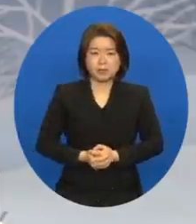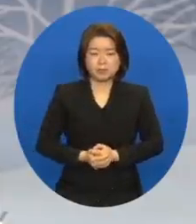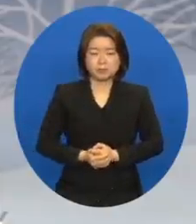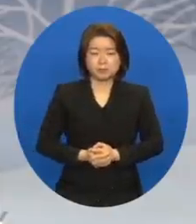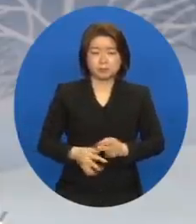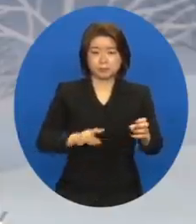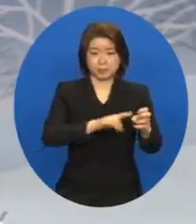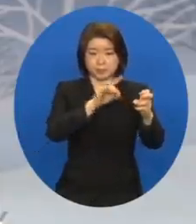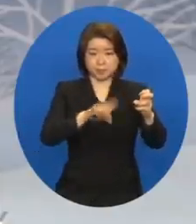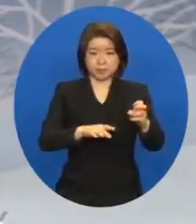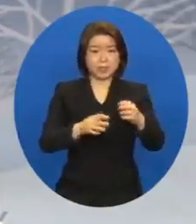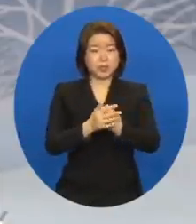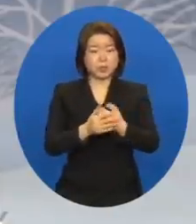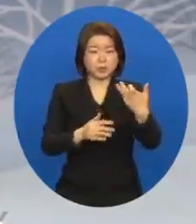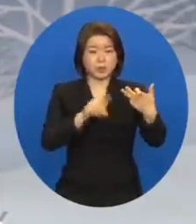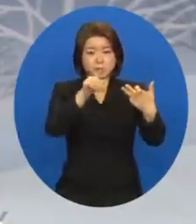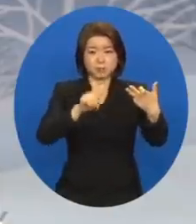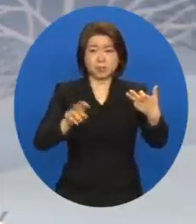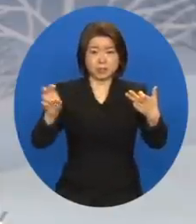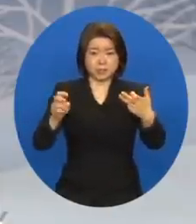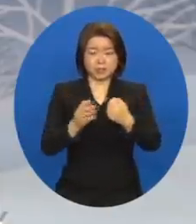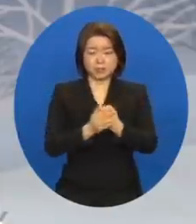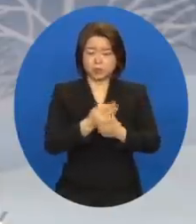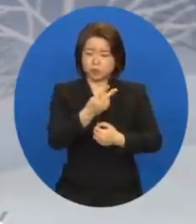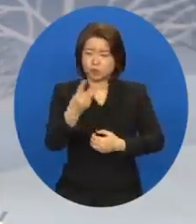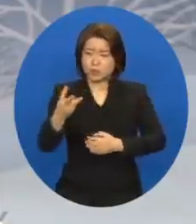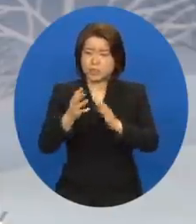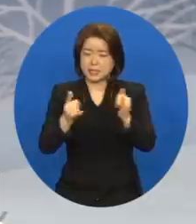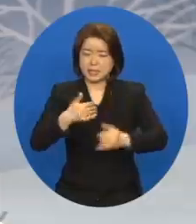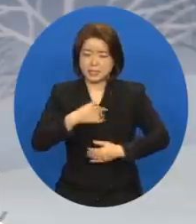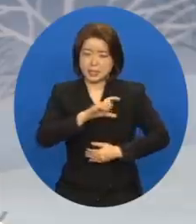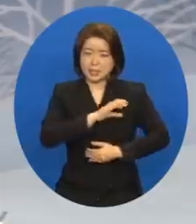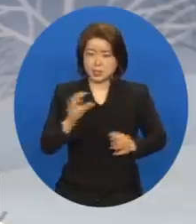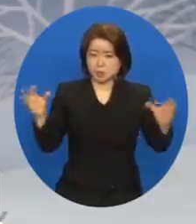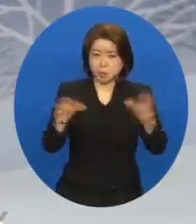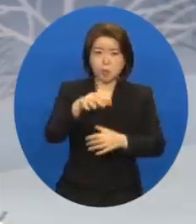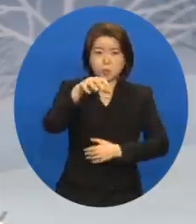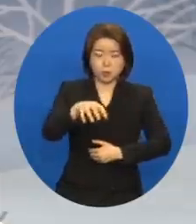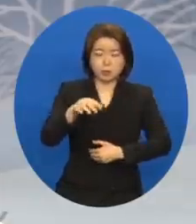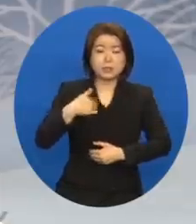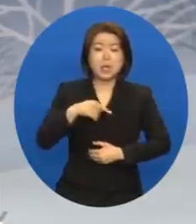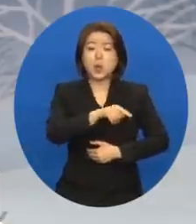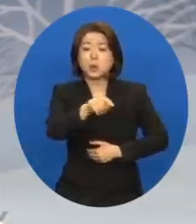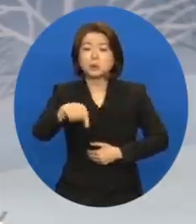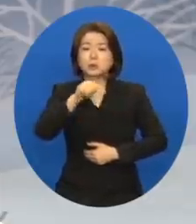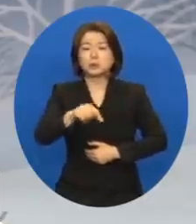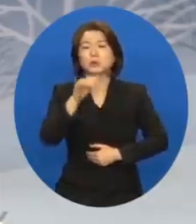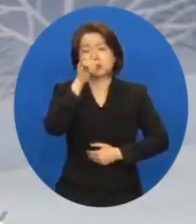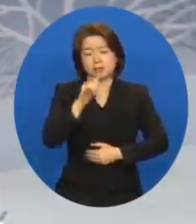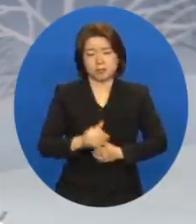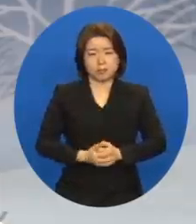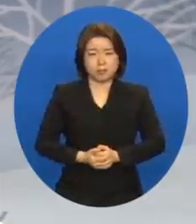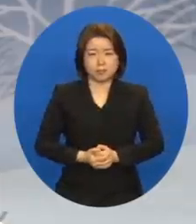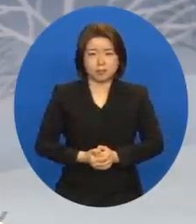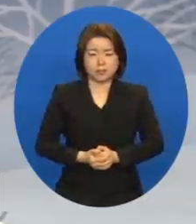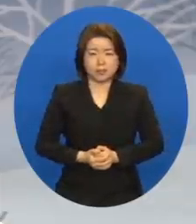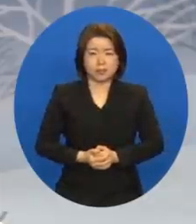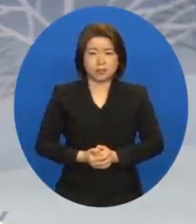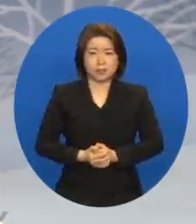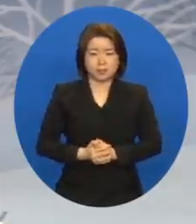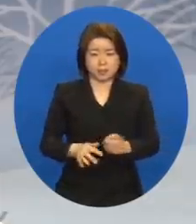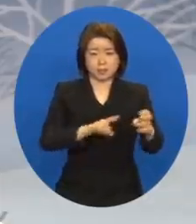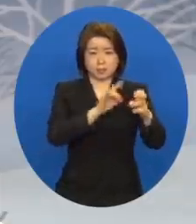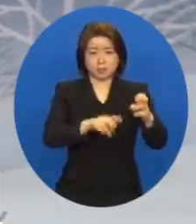마태복음 18장 20절에 두세 사람이 내 이름으로 모인 곳에는 나도 그들 중에 있느니라.